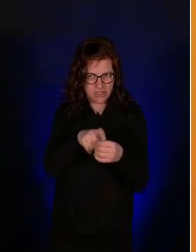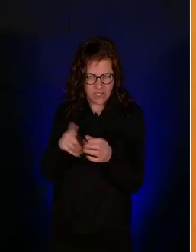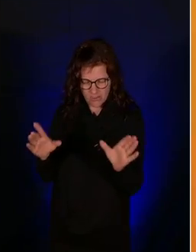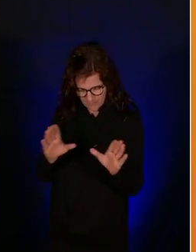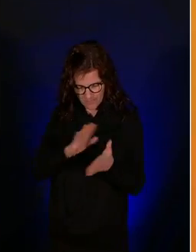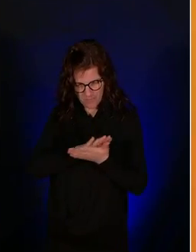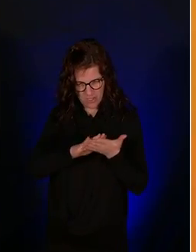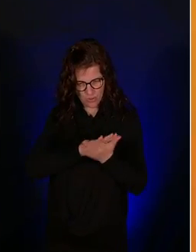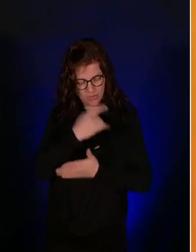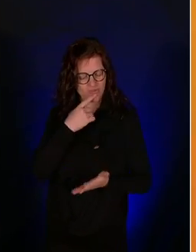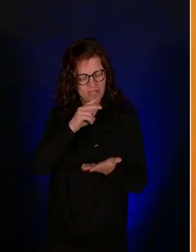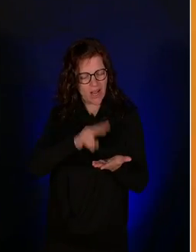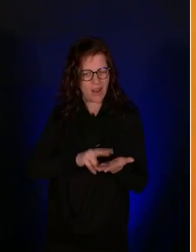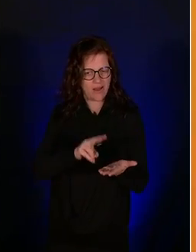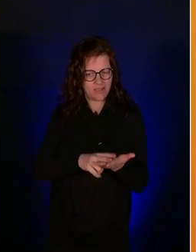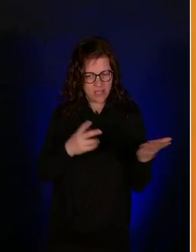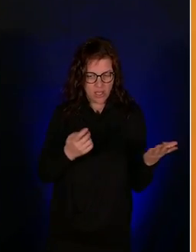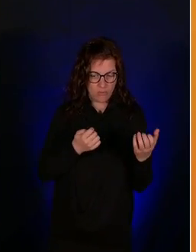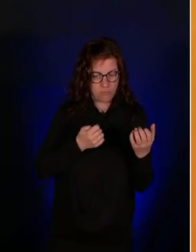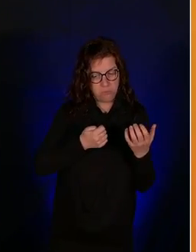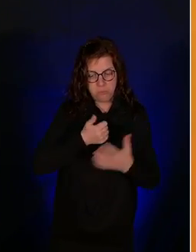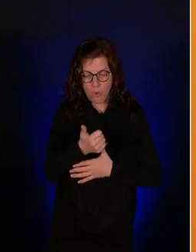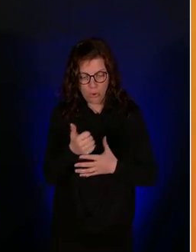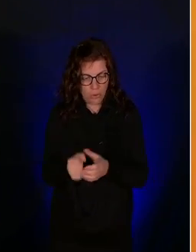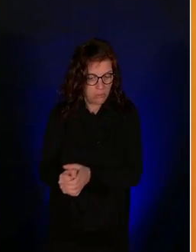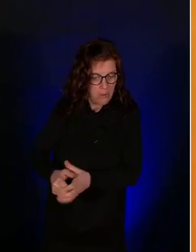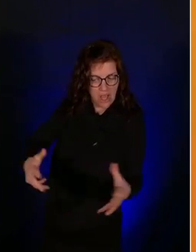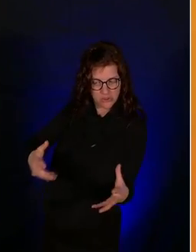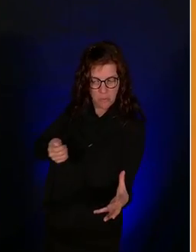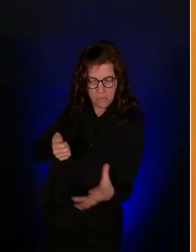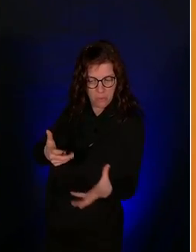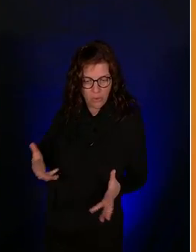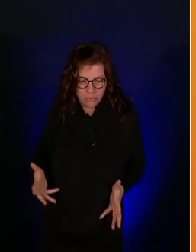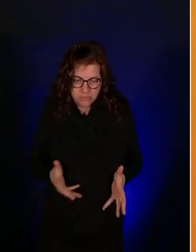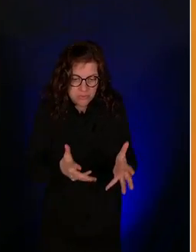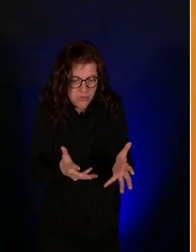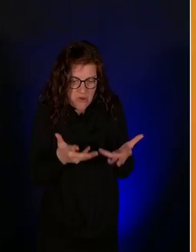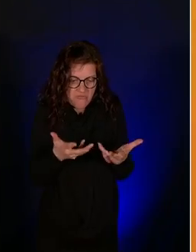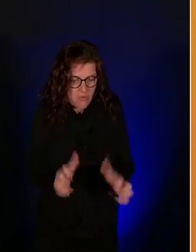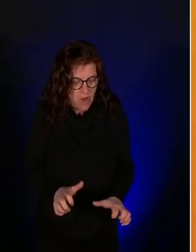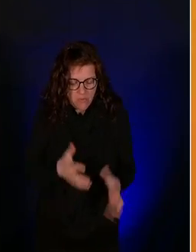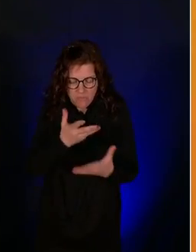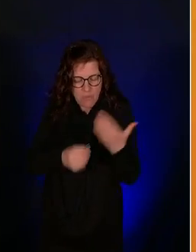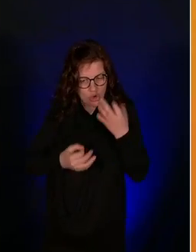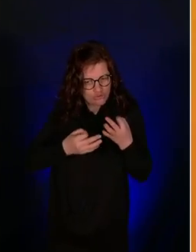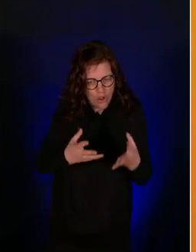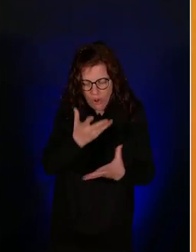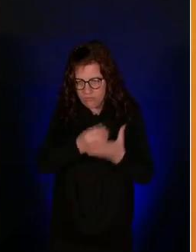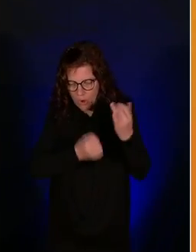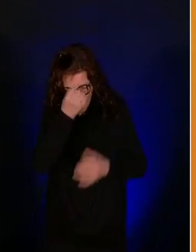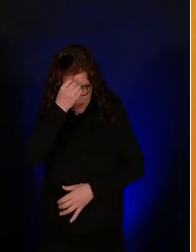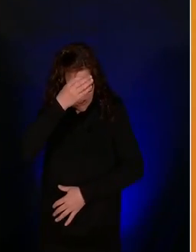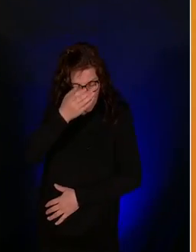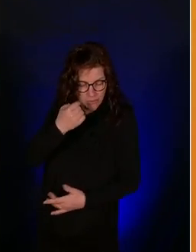la réalité est le peu d'enthousiasme de nos bases pour ce document. Manque de temps, méconnaissance, mais surtout parce que cela leur